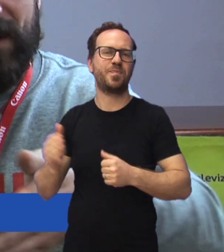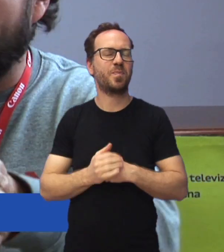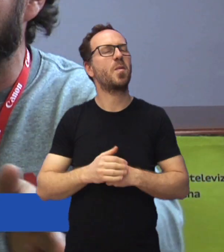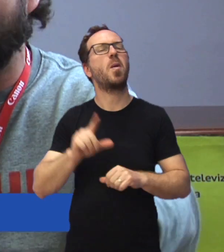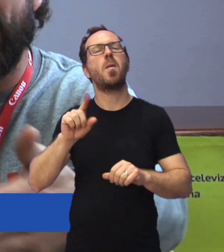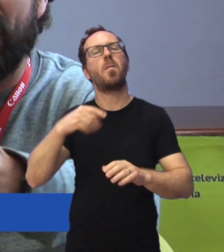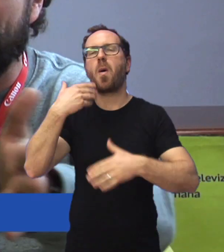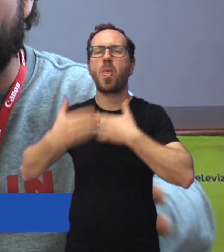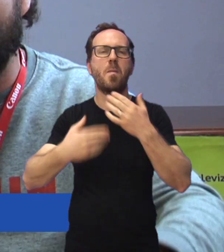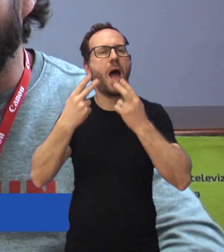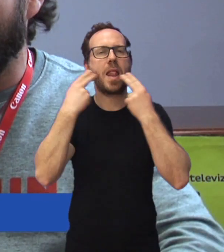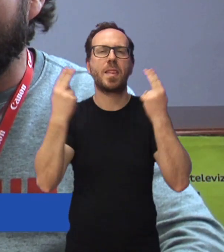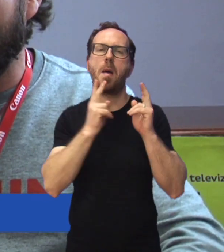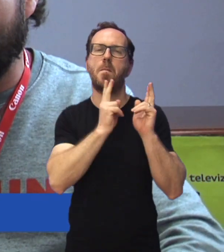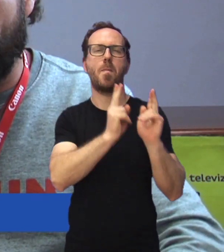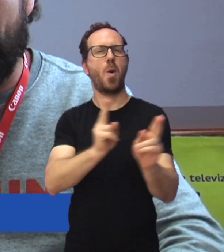Možná a pak jsem už jenom hledal cestu,